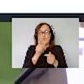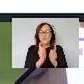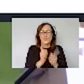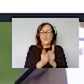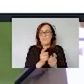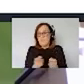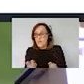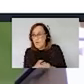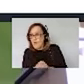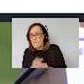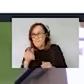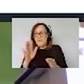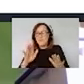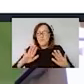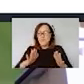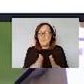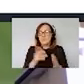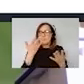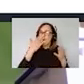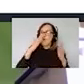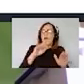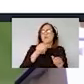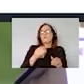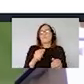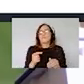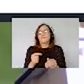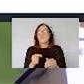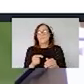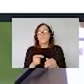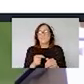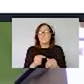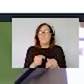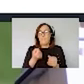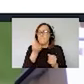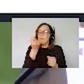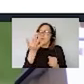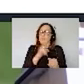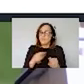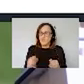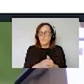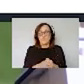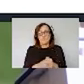bo będę chciała Państwu znowu pokazać parę rzeczy, ale